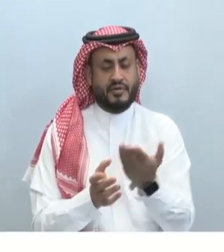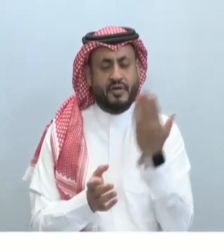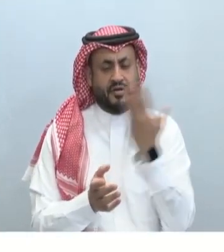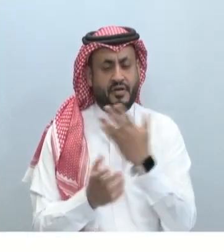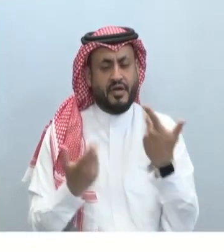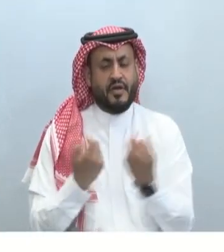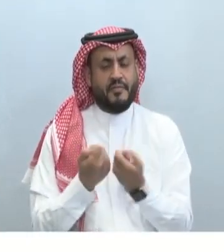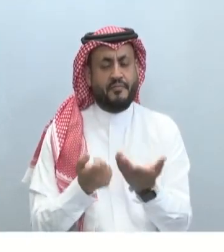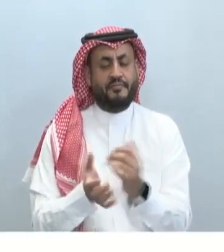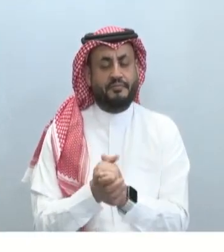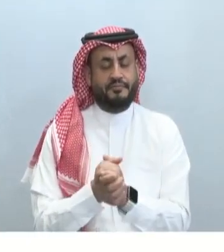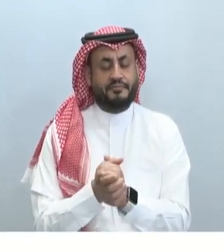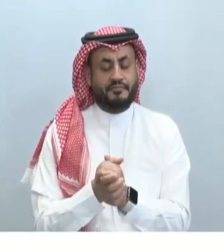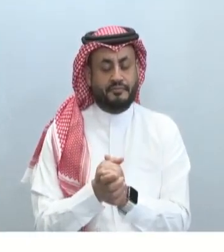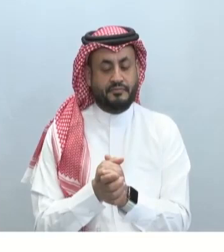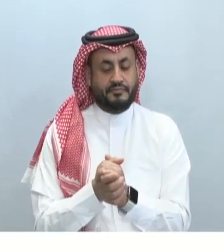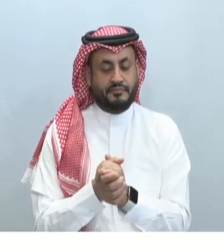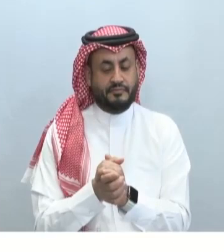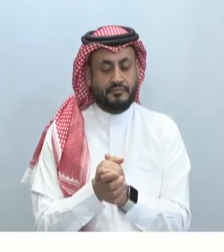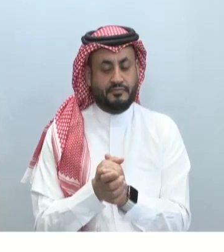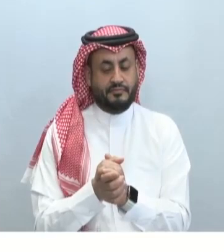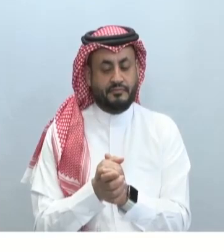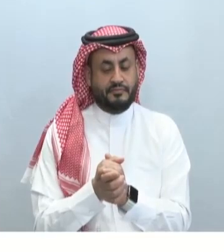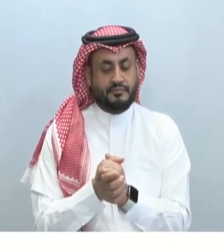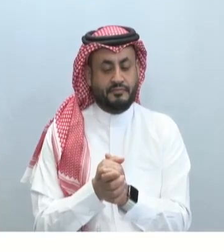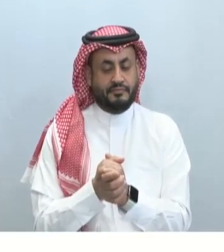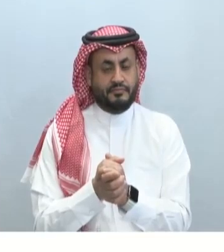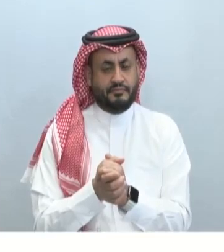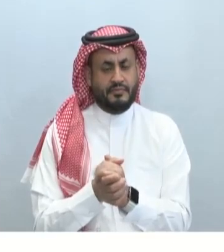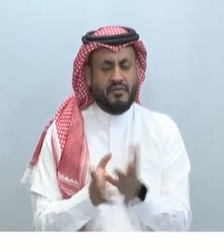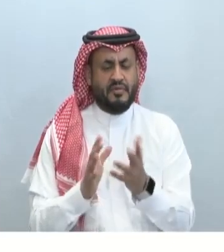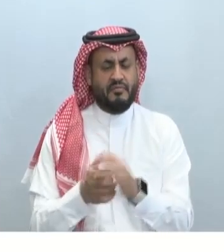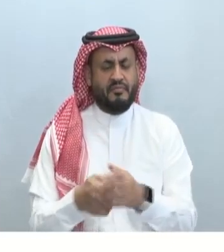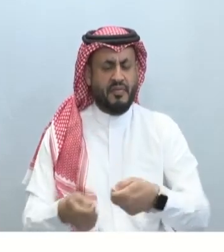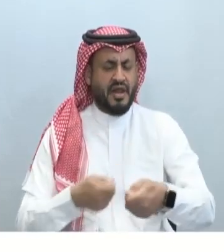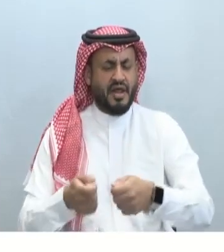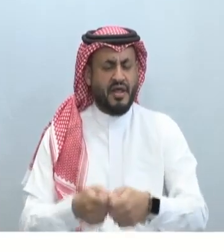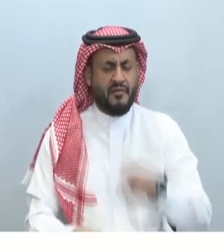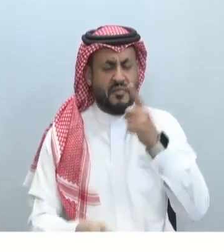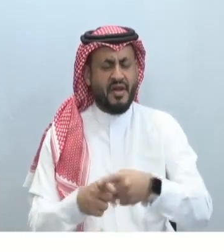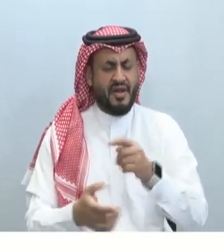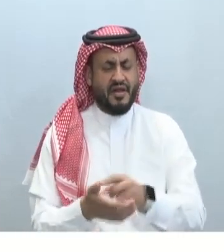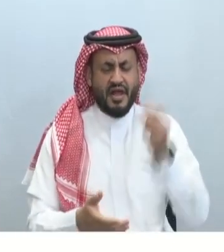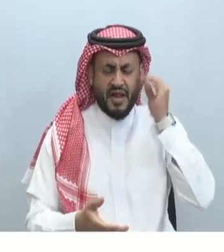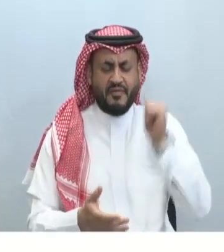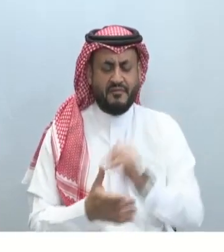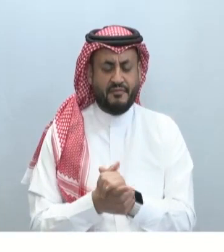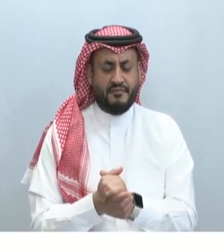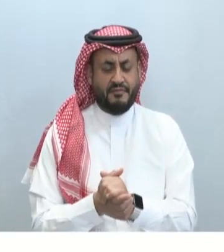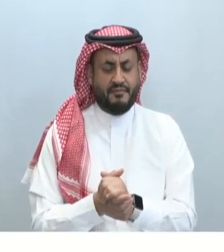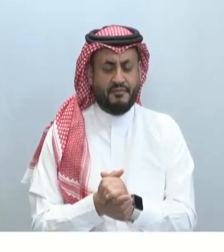نقرا سويا قد يقع البيع بغته من غير تفكير